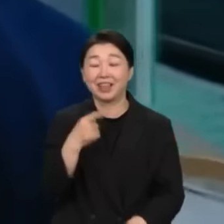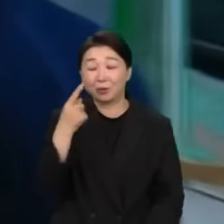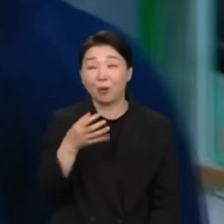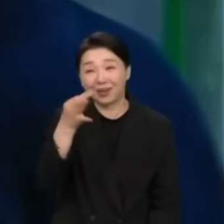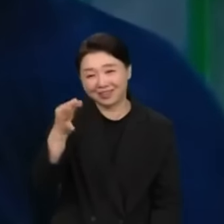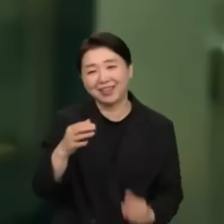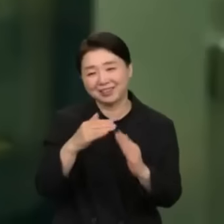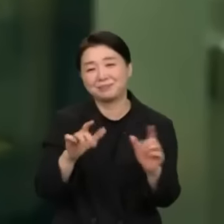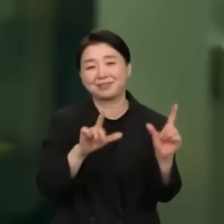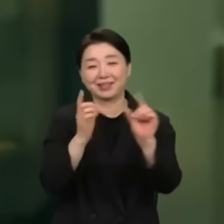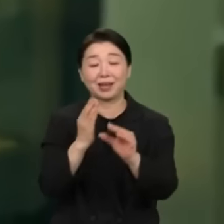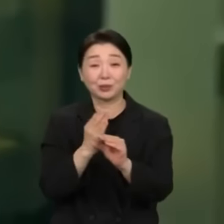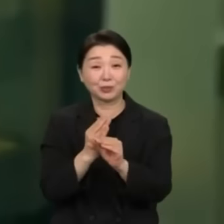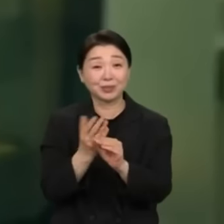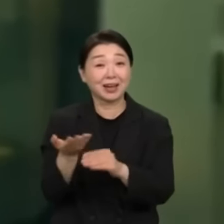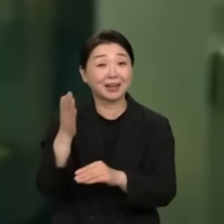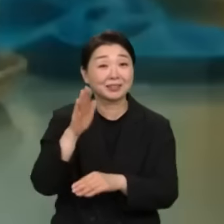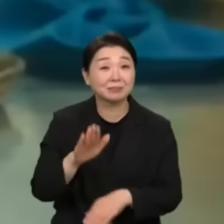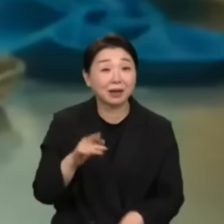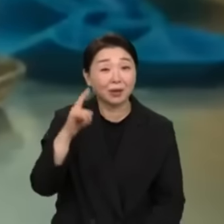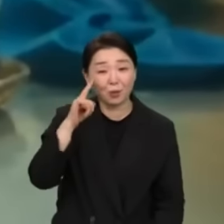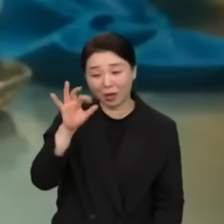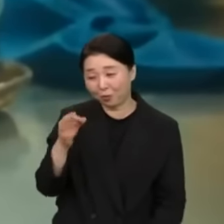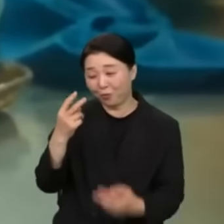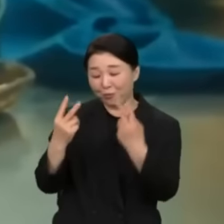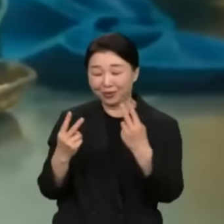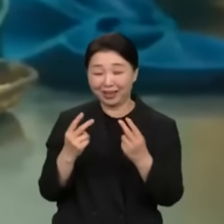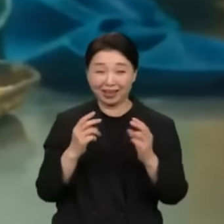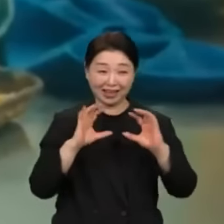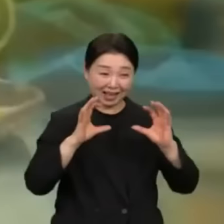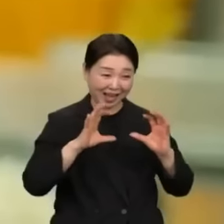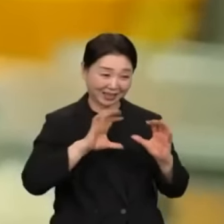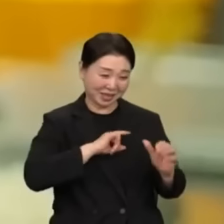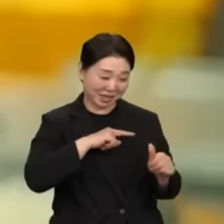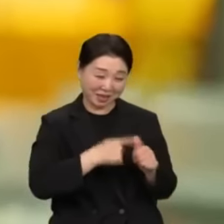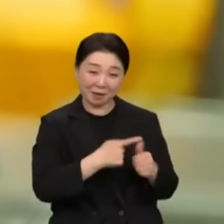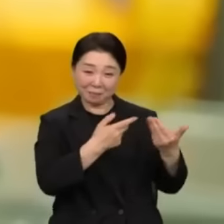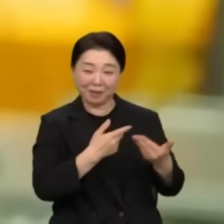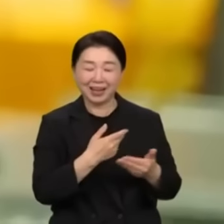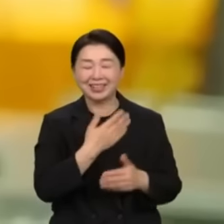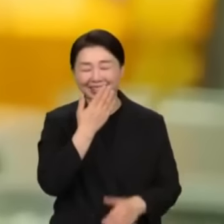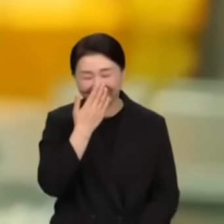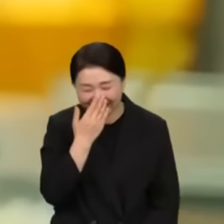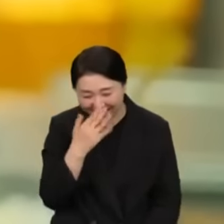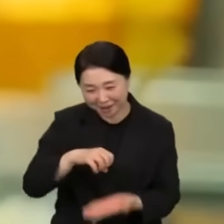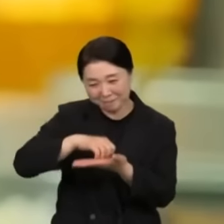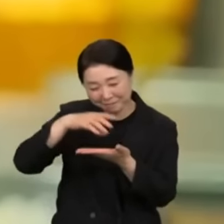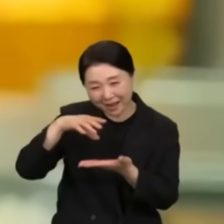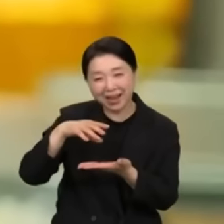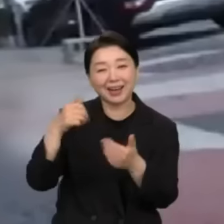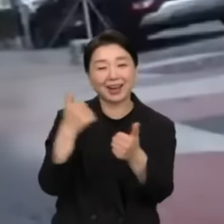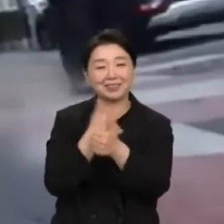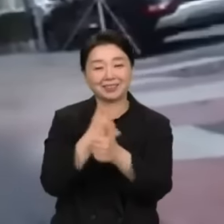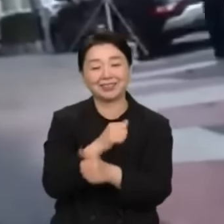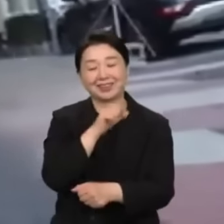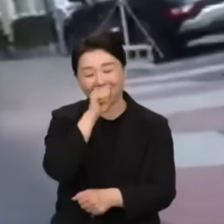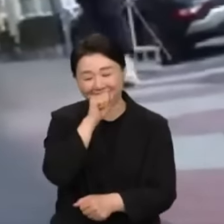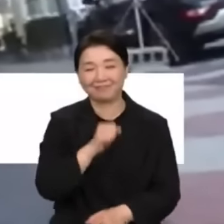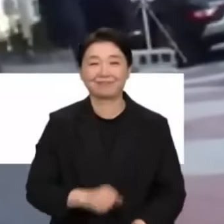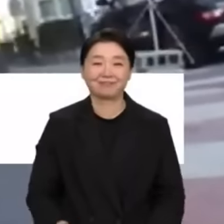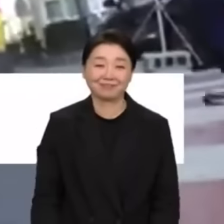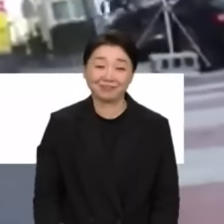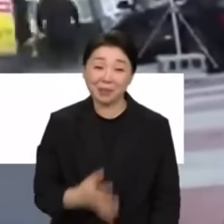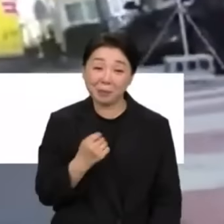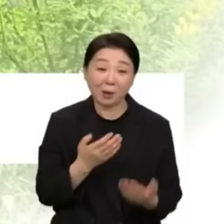월세집에 삽니다. 하지만 돈보다 아이들이 붙여준 별명, 착한 빵식이 아저씨가 더 귀합니다. 아, 난 많이